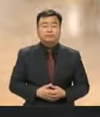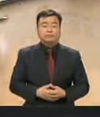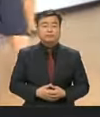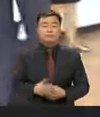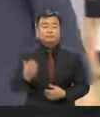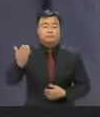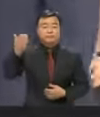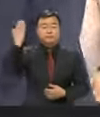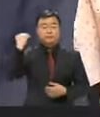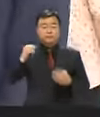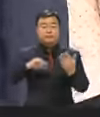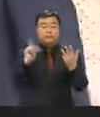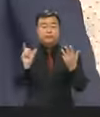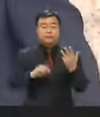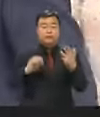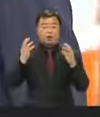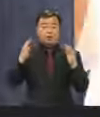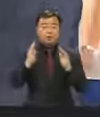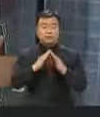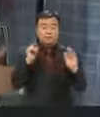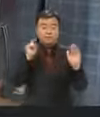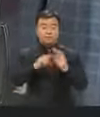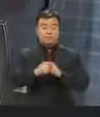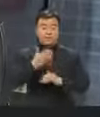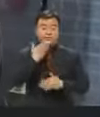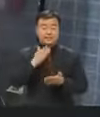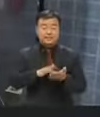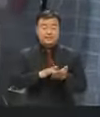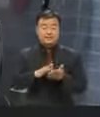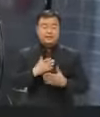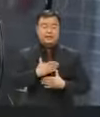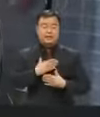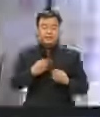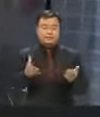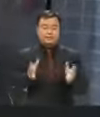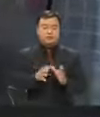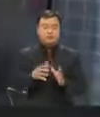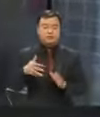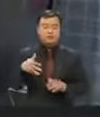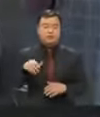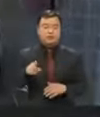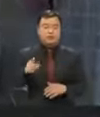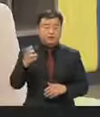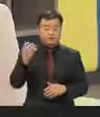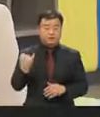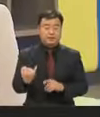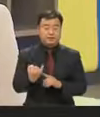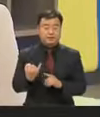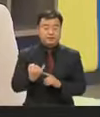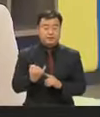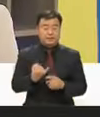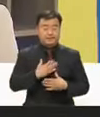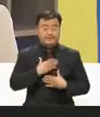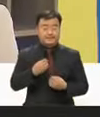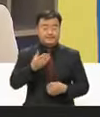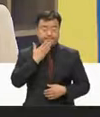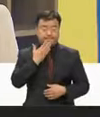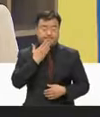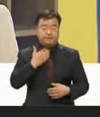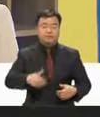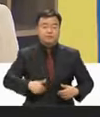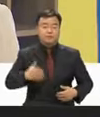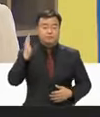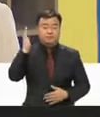지난 8월 어린이집을 방문한 식약처장은 아이들의 안전한 먹거리를 약속했습니다. 식재료 공급에 대한